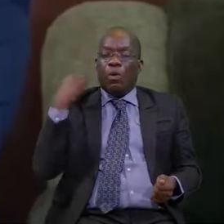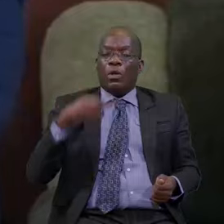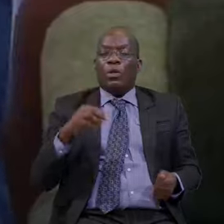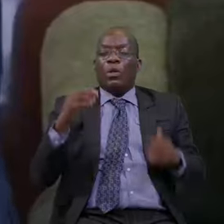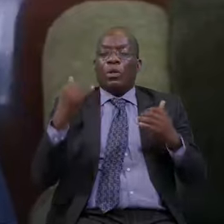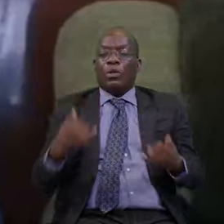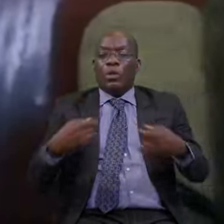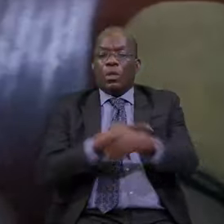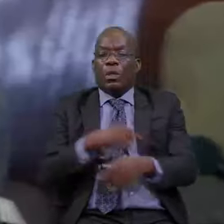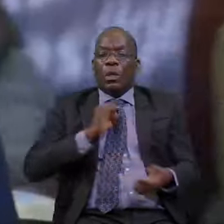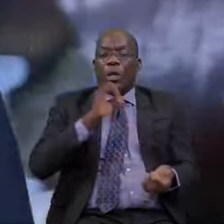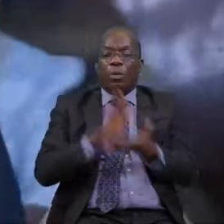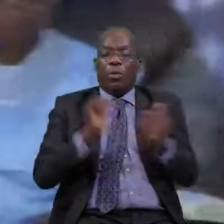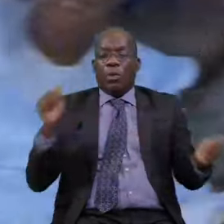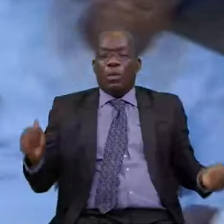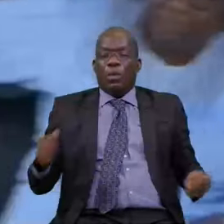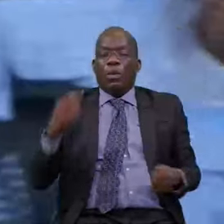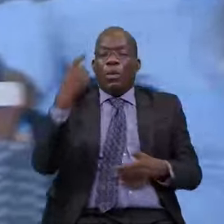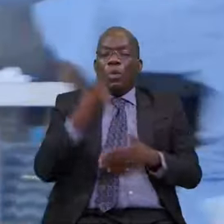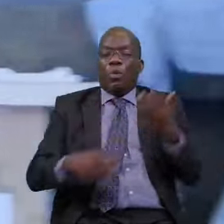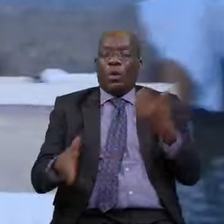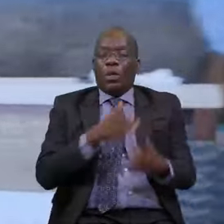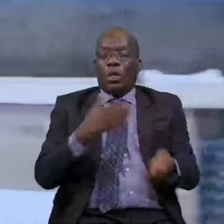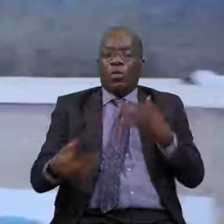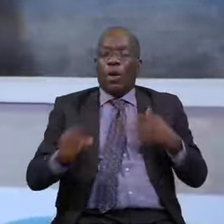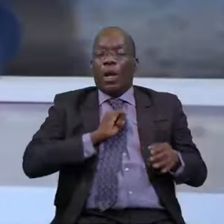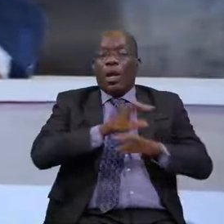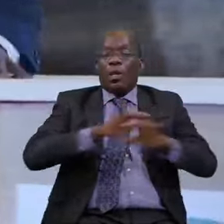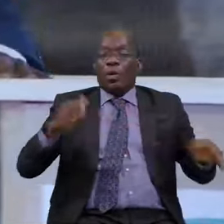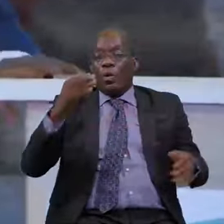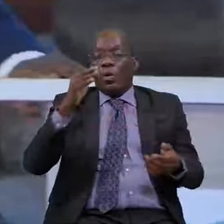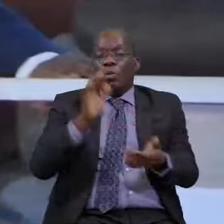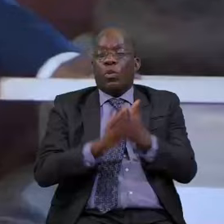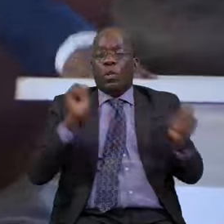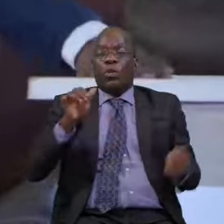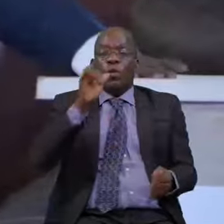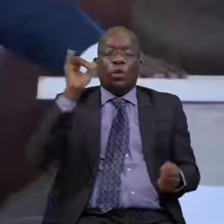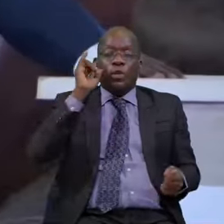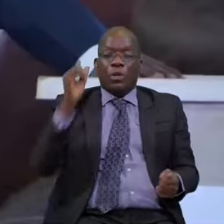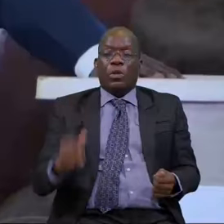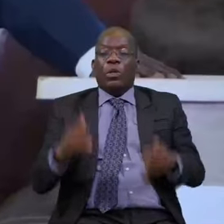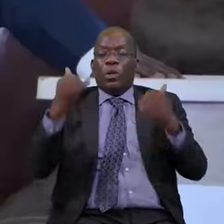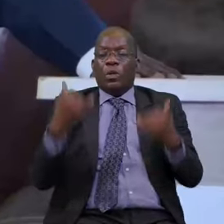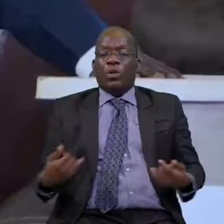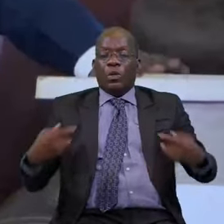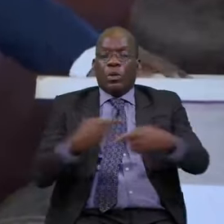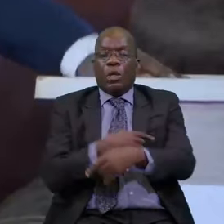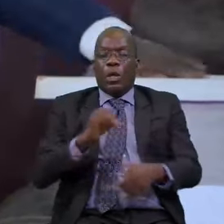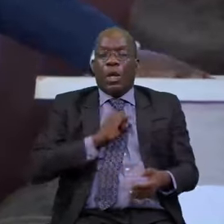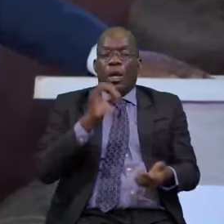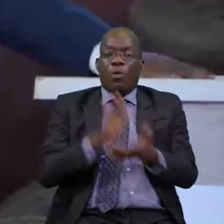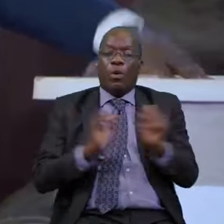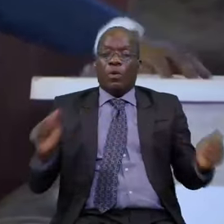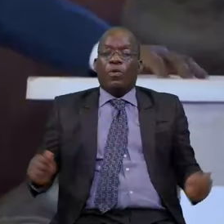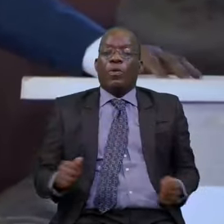hier, aujourd'hui, je crois. Quel que soit ce à quoi je ne croyais pas hier, aujourd'hui, je crois. Et